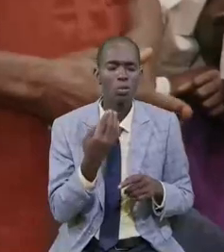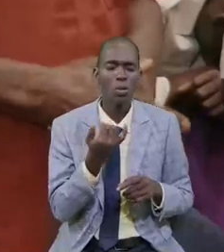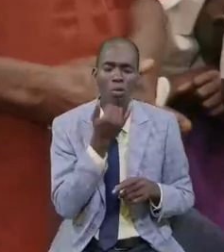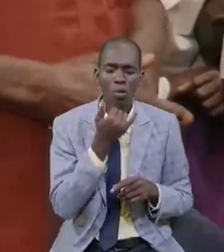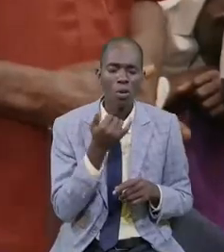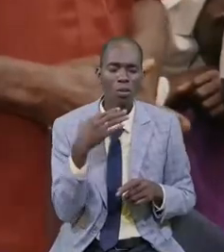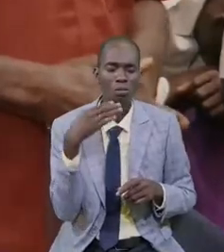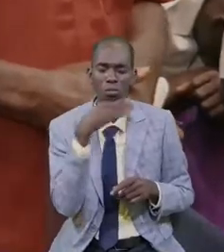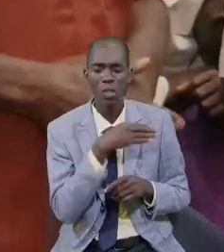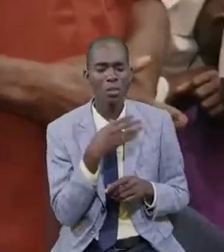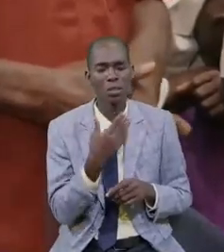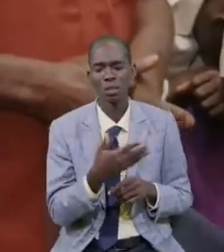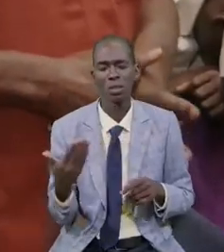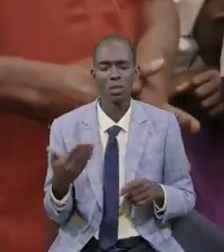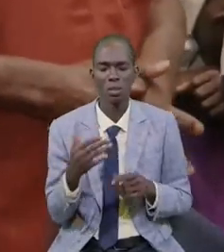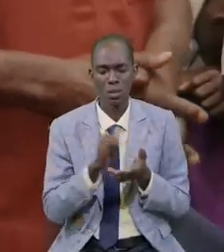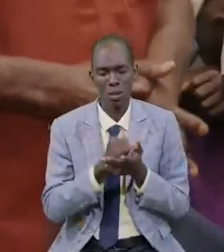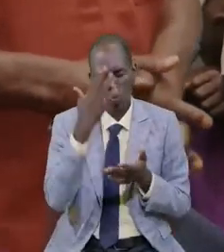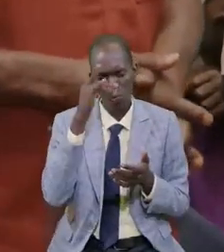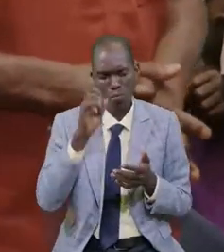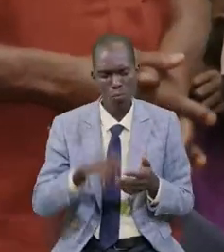pas dire. Calmez-vous.